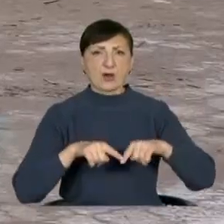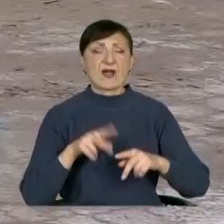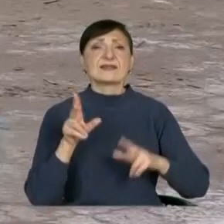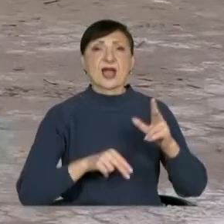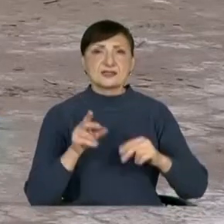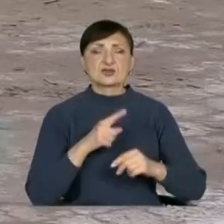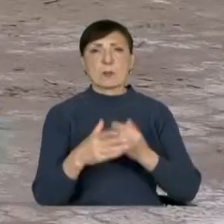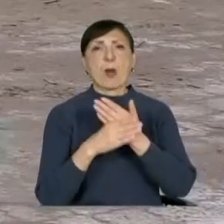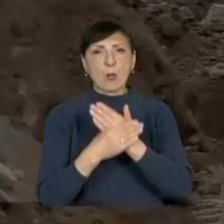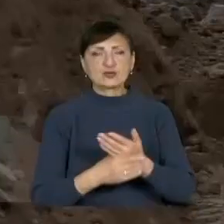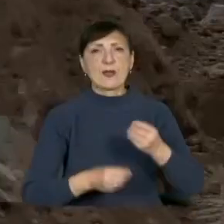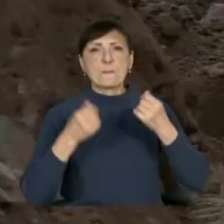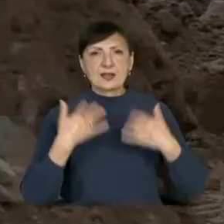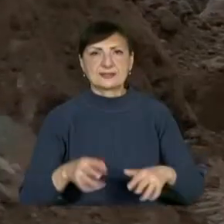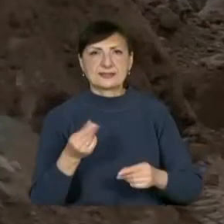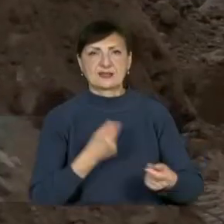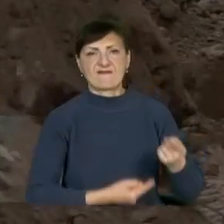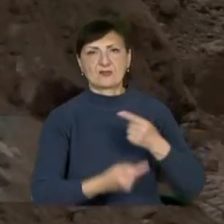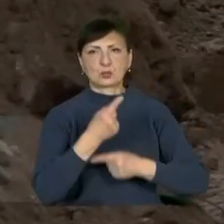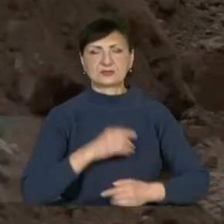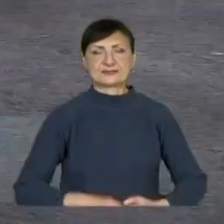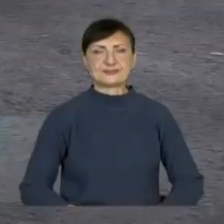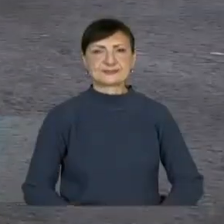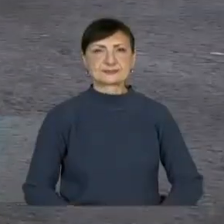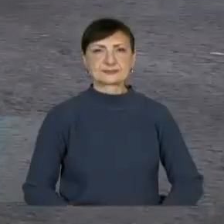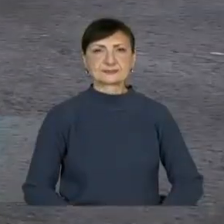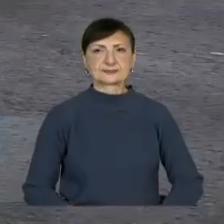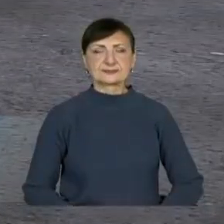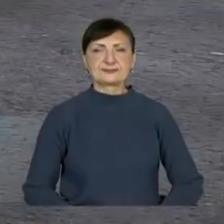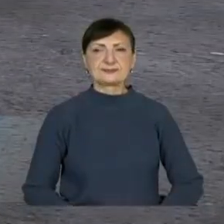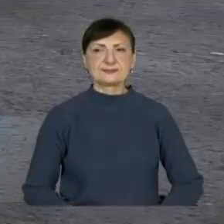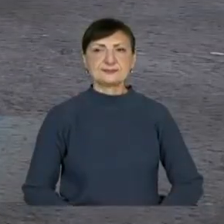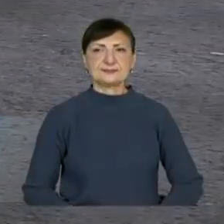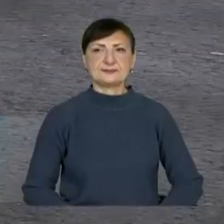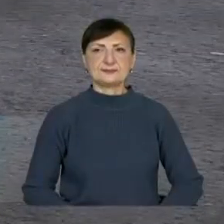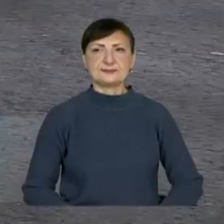надежде, что им помогут вернуть потерянные деньги. Ризабек Ахметов, телеканал «Алматы», Павлодар.